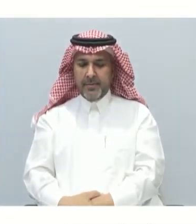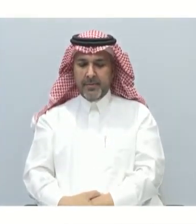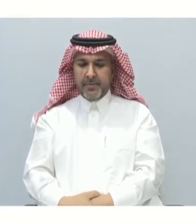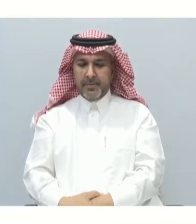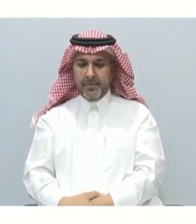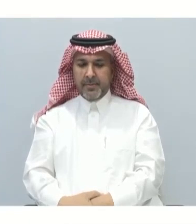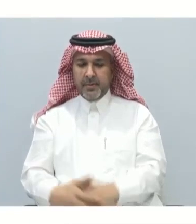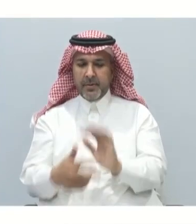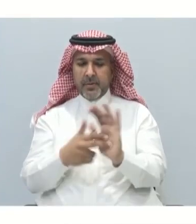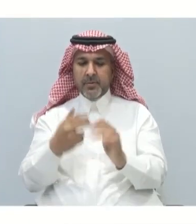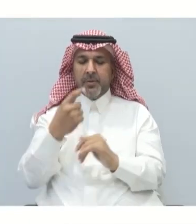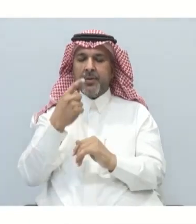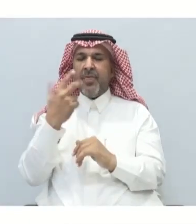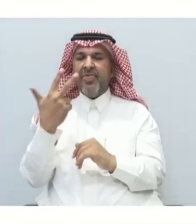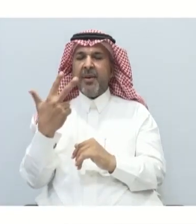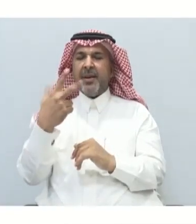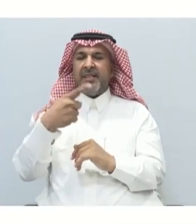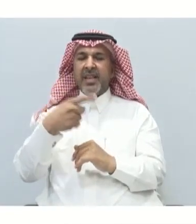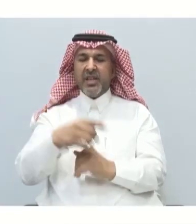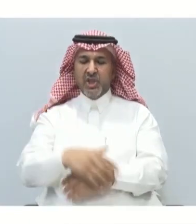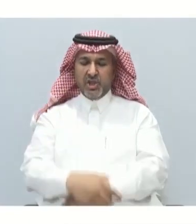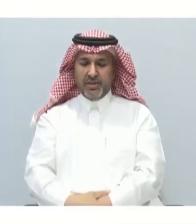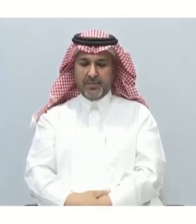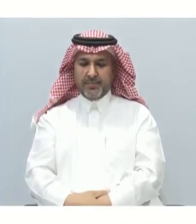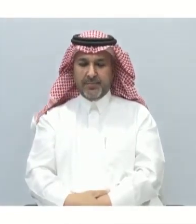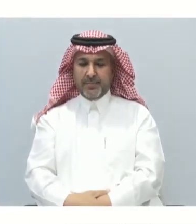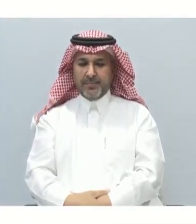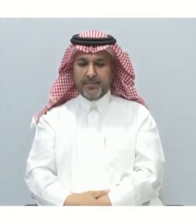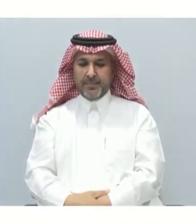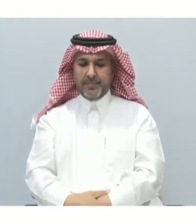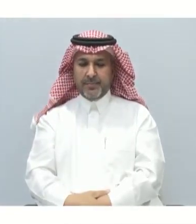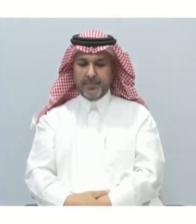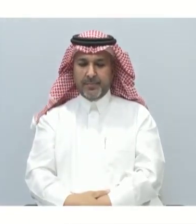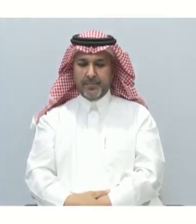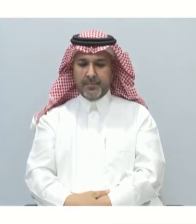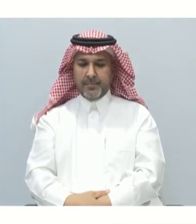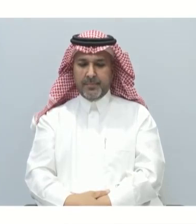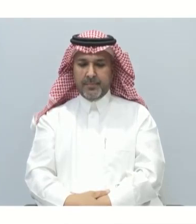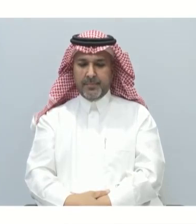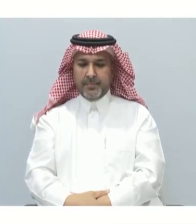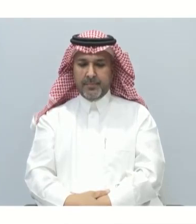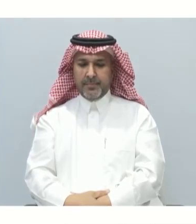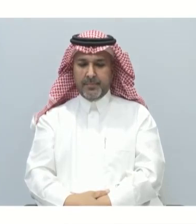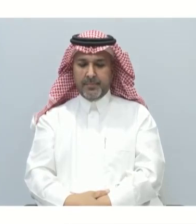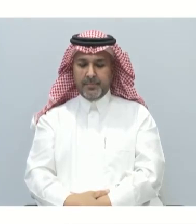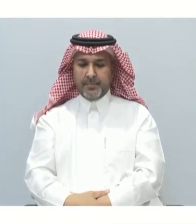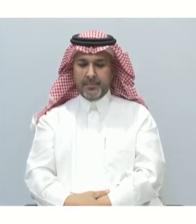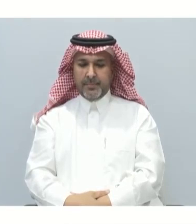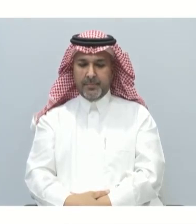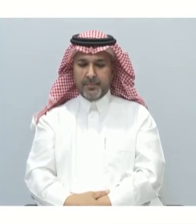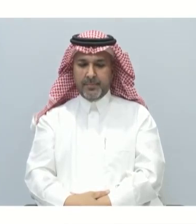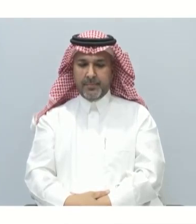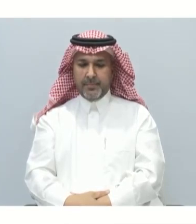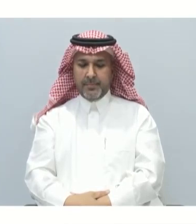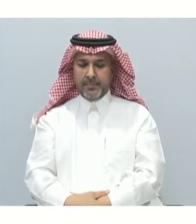5 حيكون كم حيكون 18 نوضح الخمسه لكم 5 تساوي